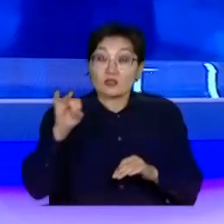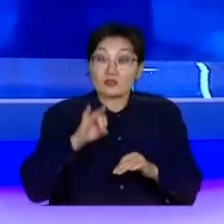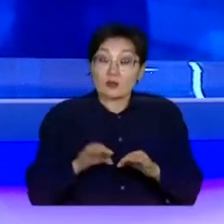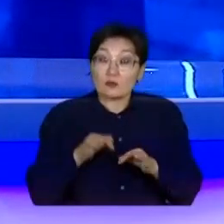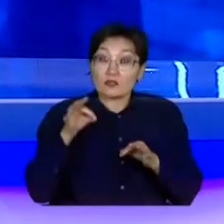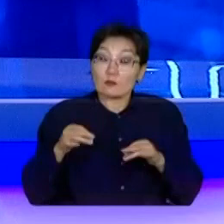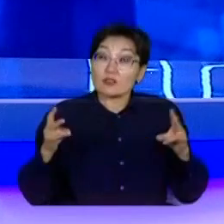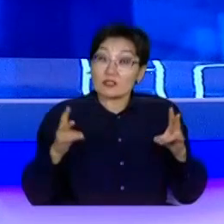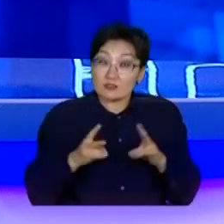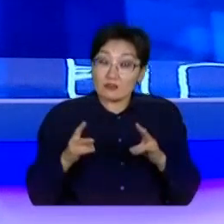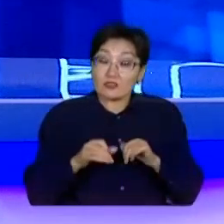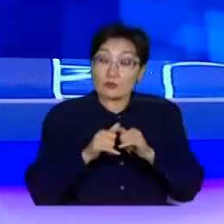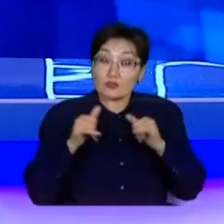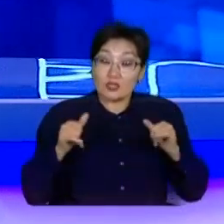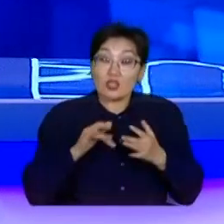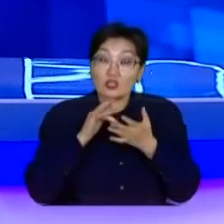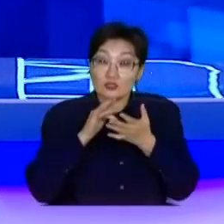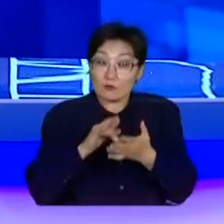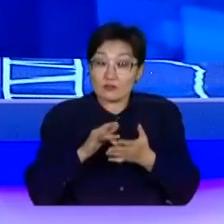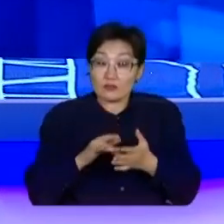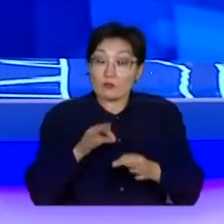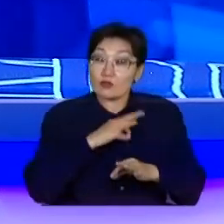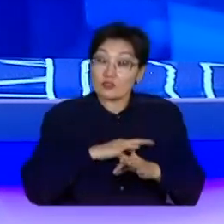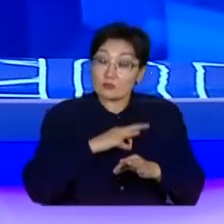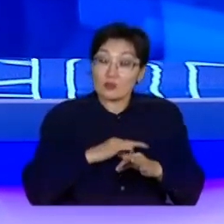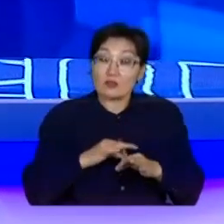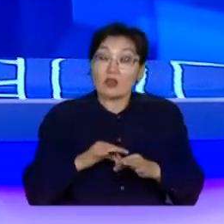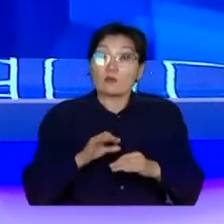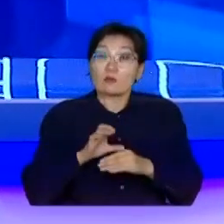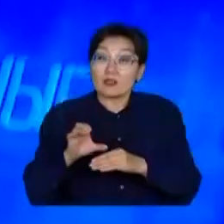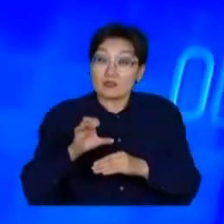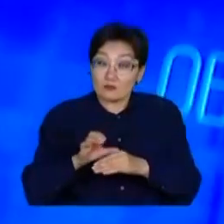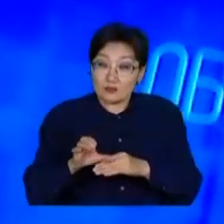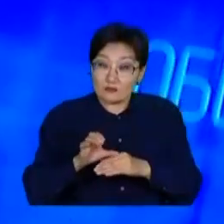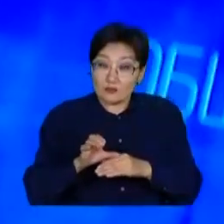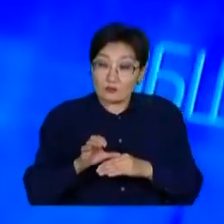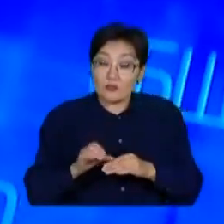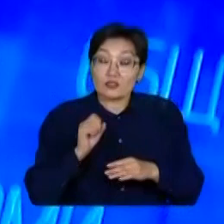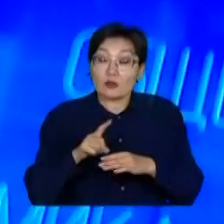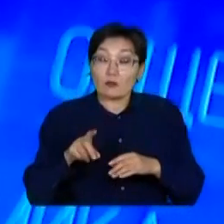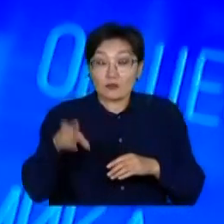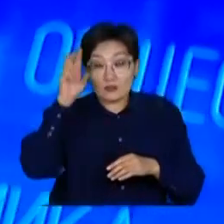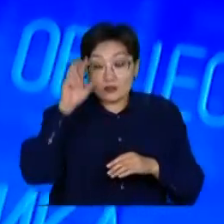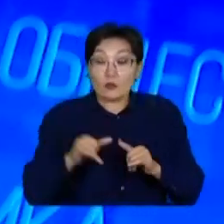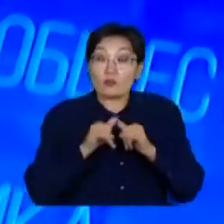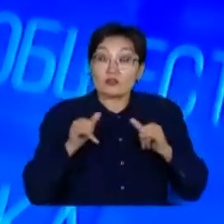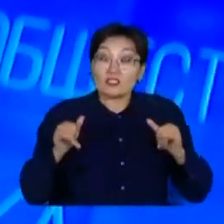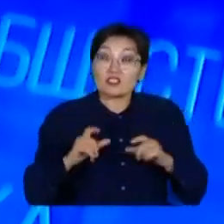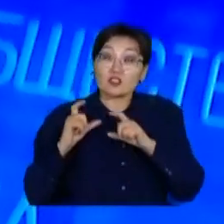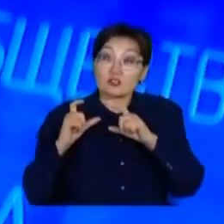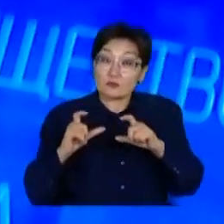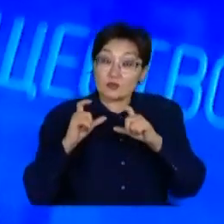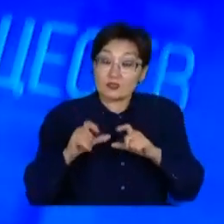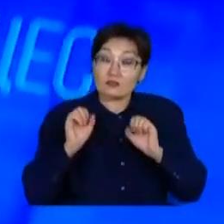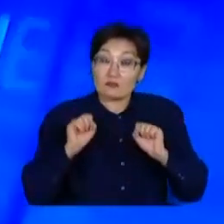регионе необходимо развивать туризм и использовать его производственный потенциал. Поручил президент увеличить и